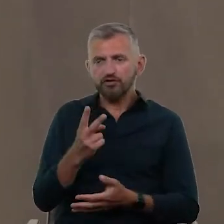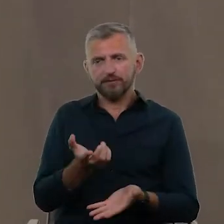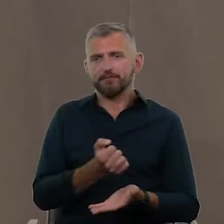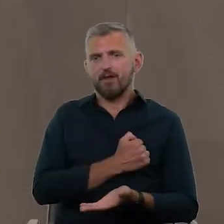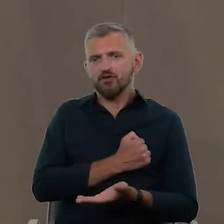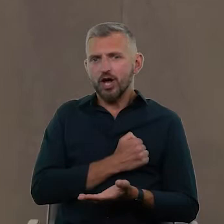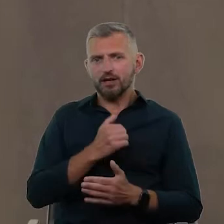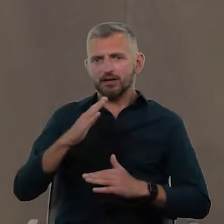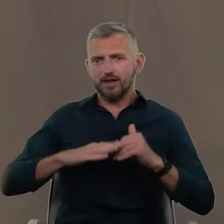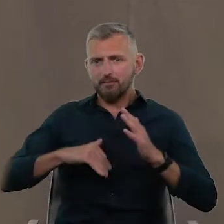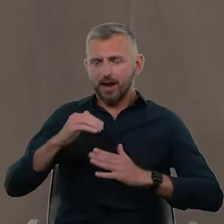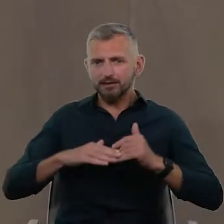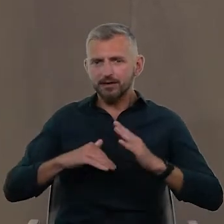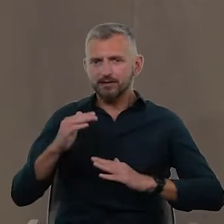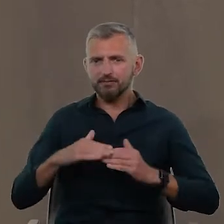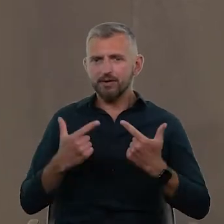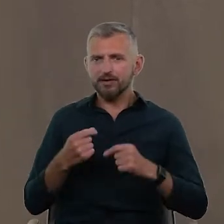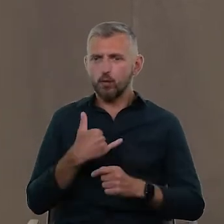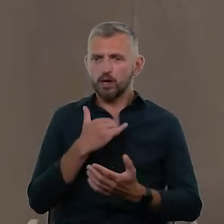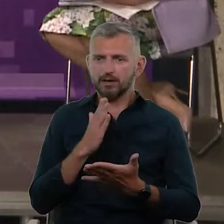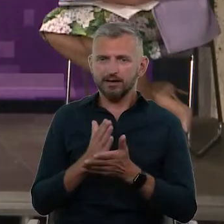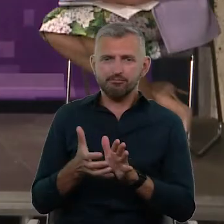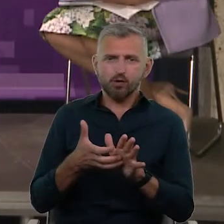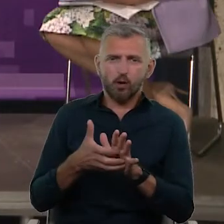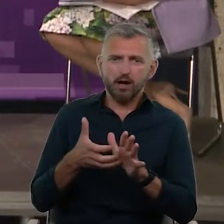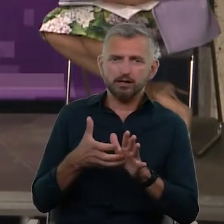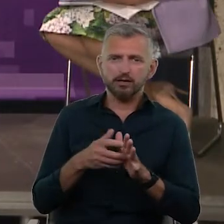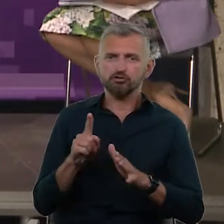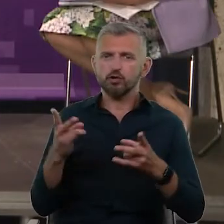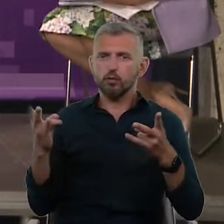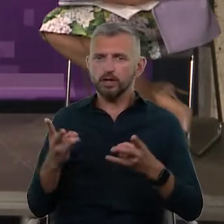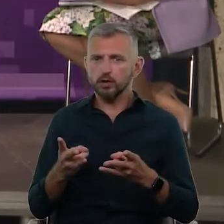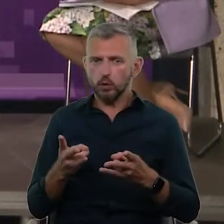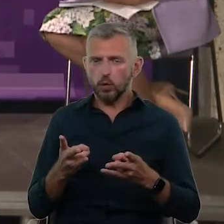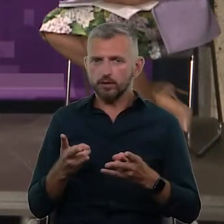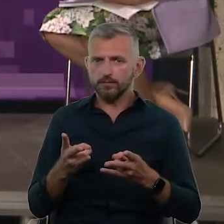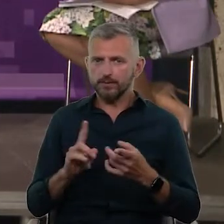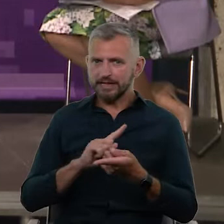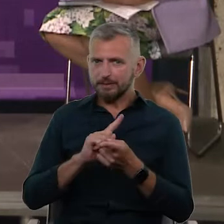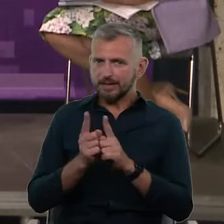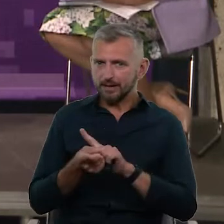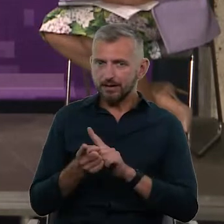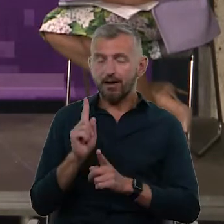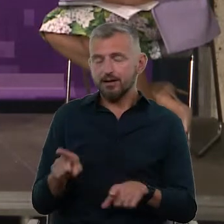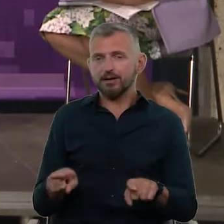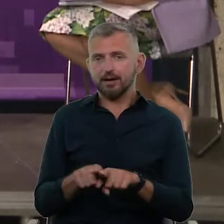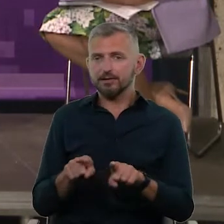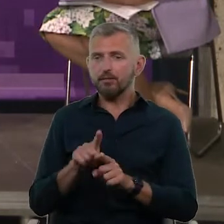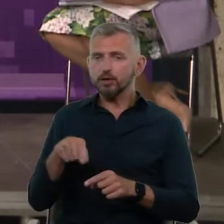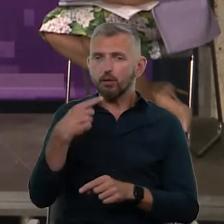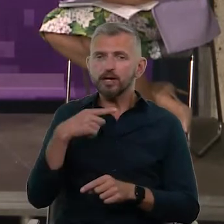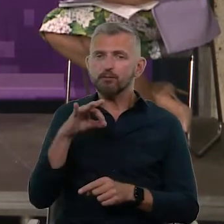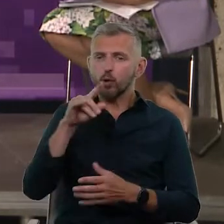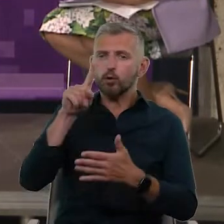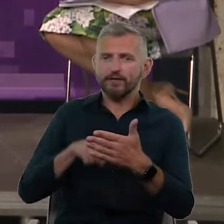на практиці, де у нас є які прогалини і що необхідно змінити, але так само ти говорила про